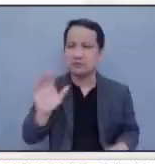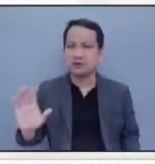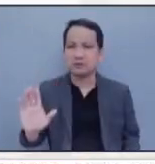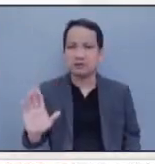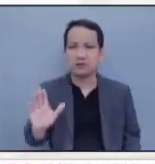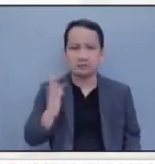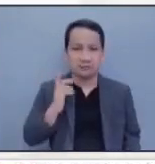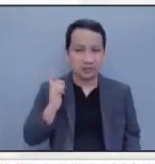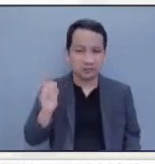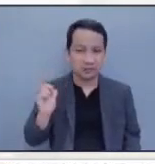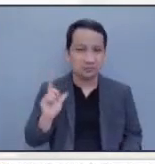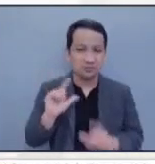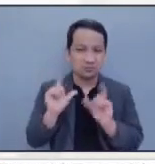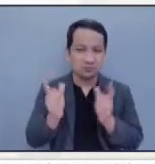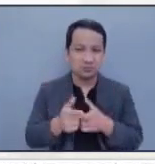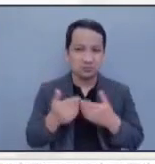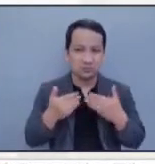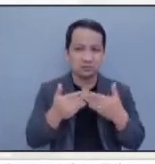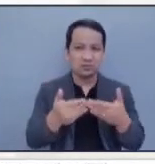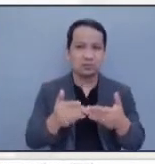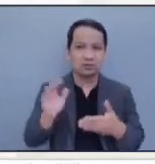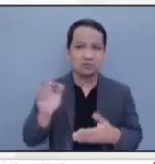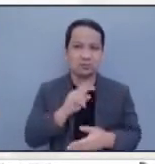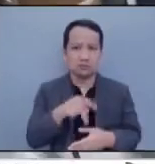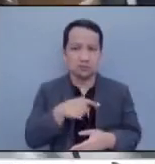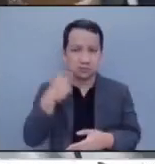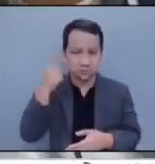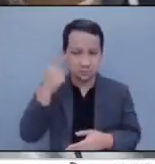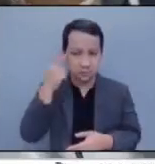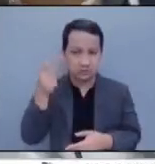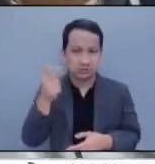grupo para maisulong ang kanilang political agenda.